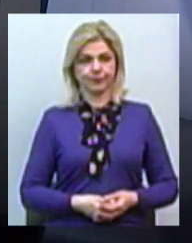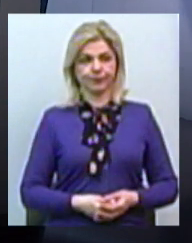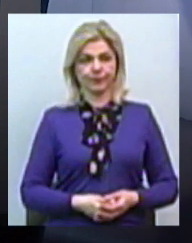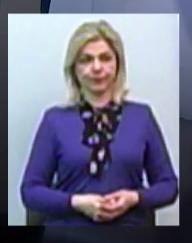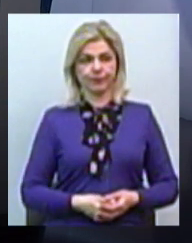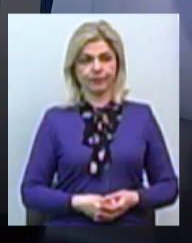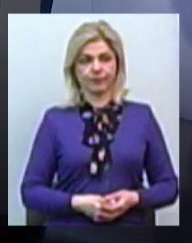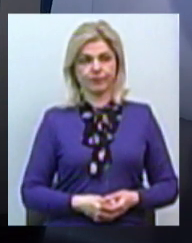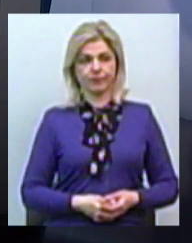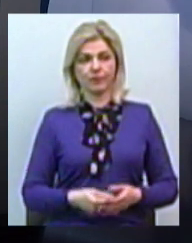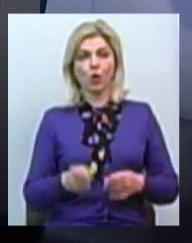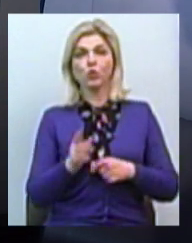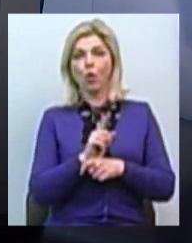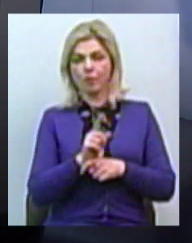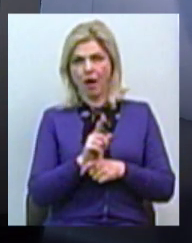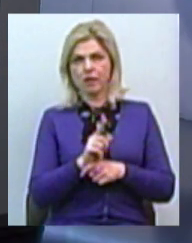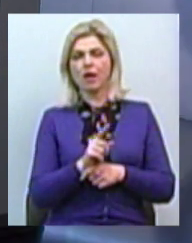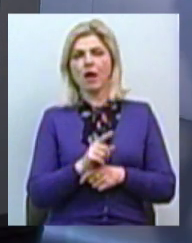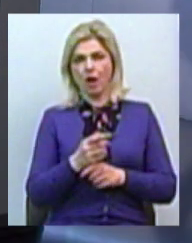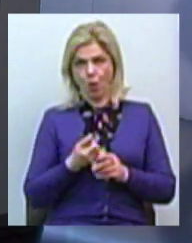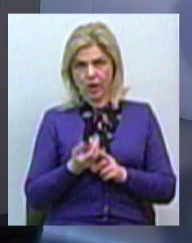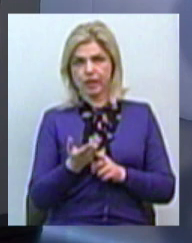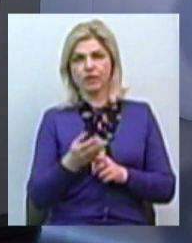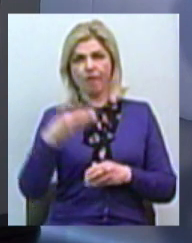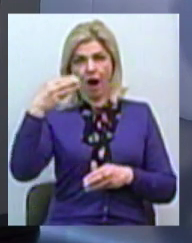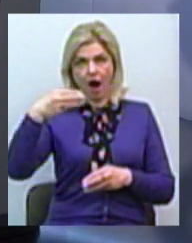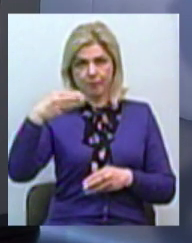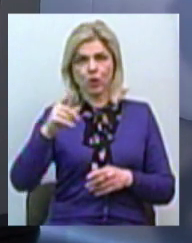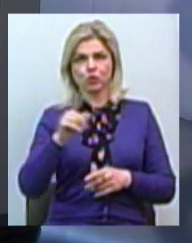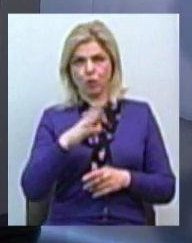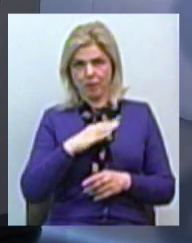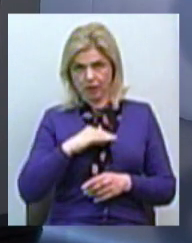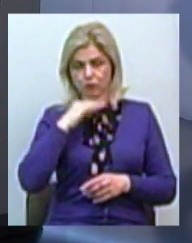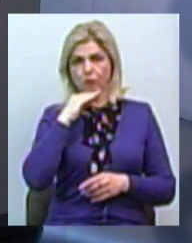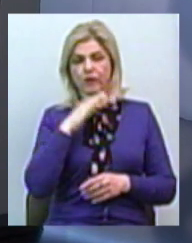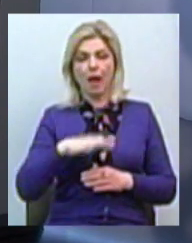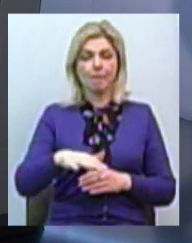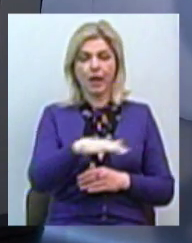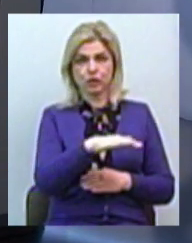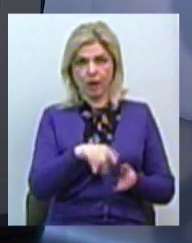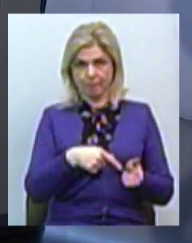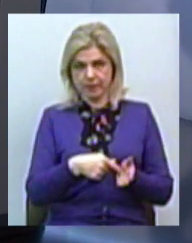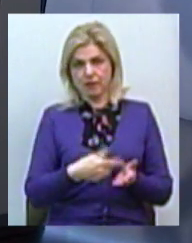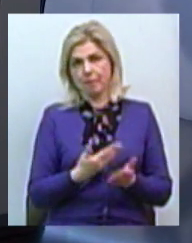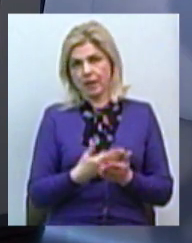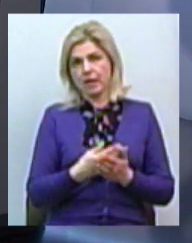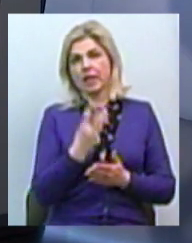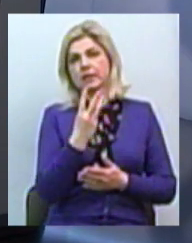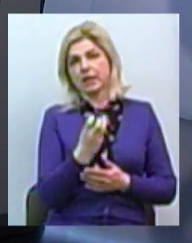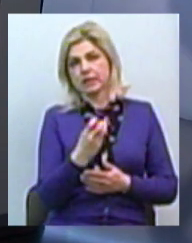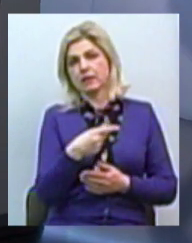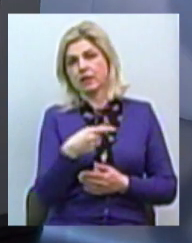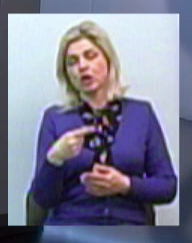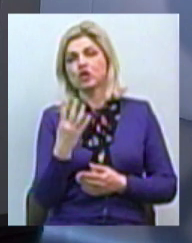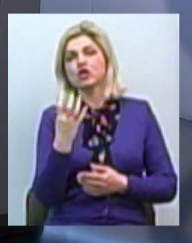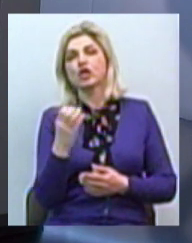нормальна кількість камер, так, щоб ми покривали будь-який простір в місті, в межах міста, це десь там 300 чи 400